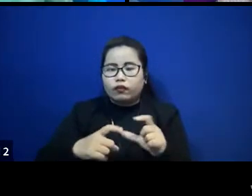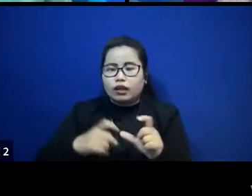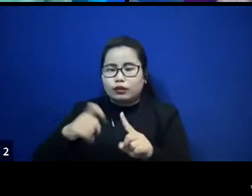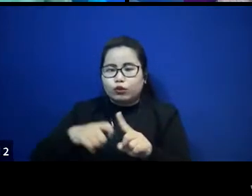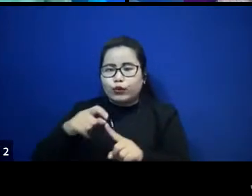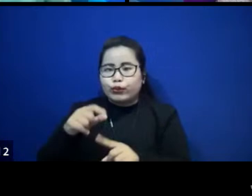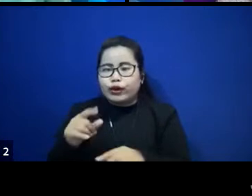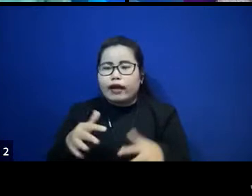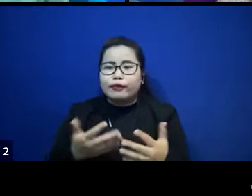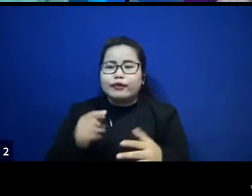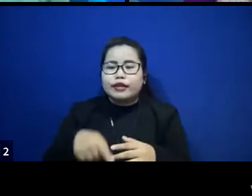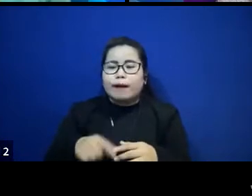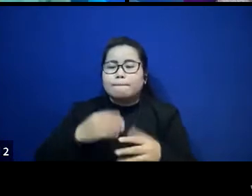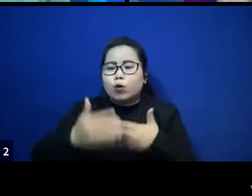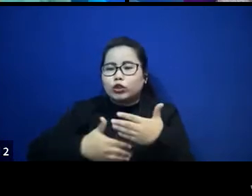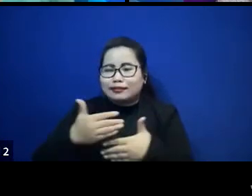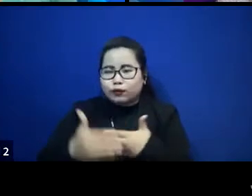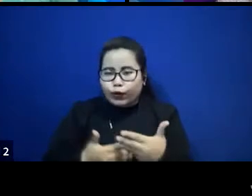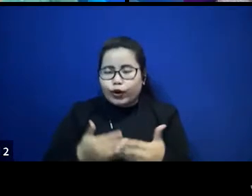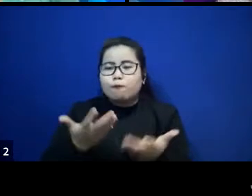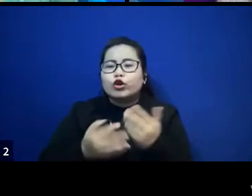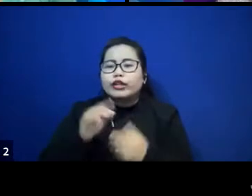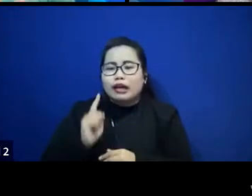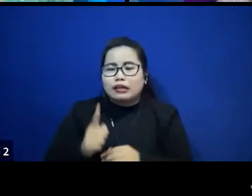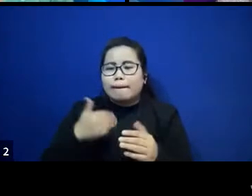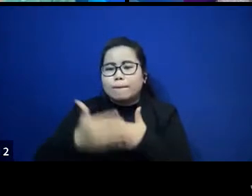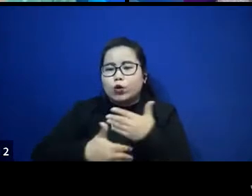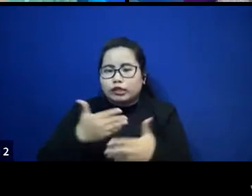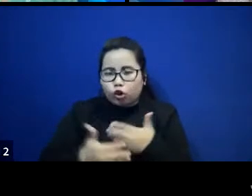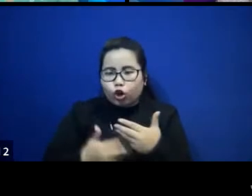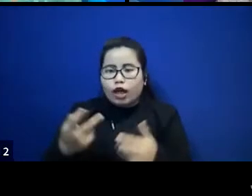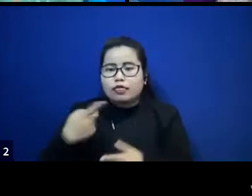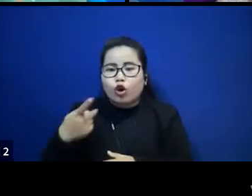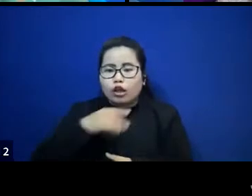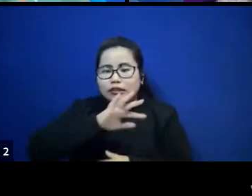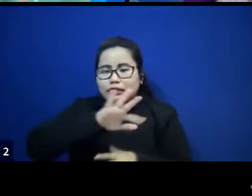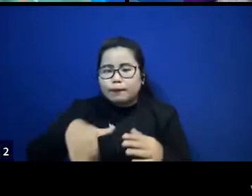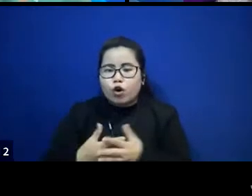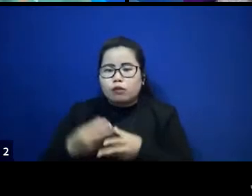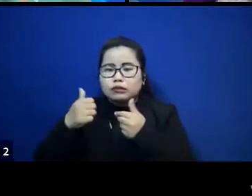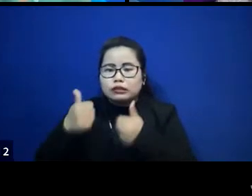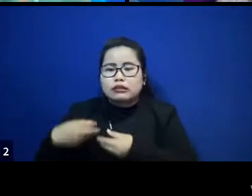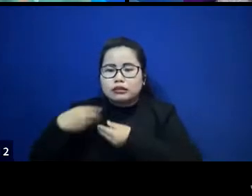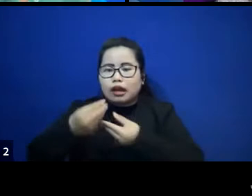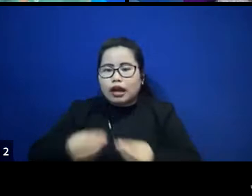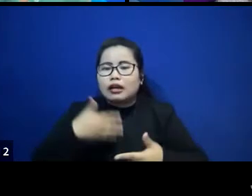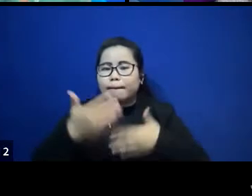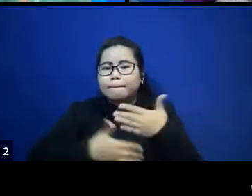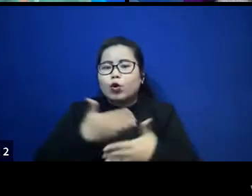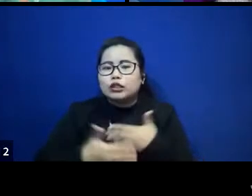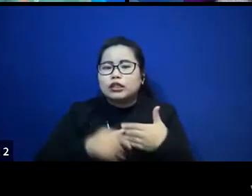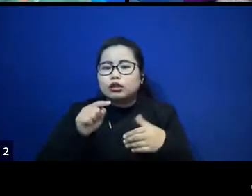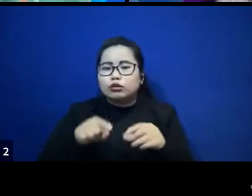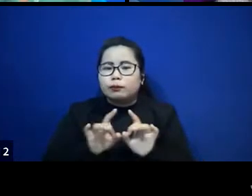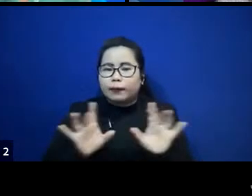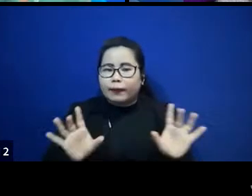proses-proses ada juga sebagai proses-proses itu